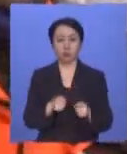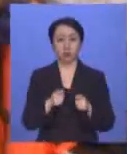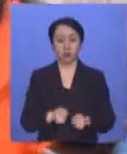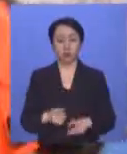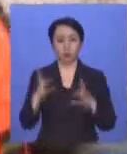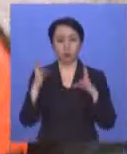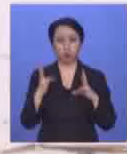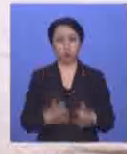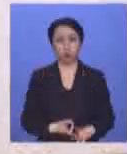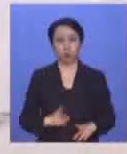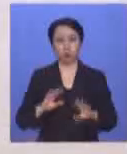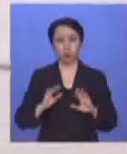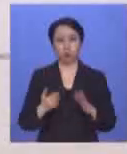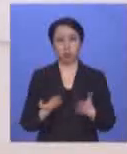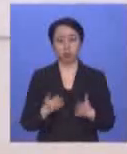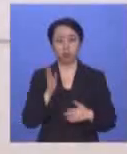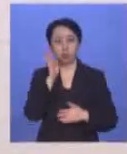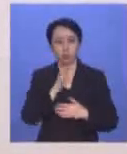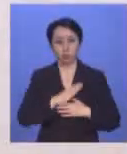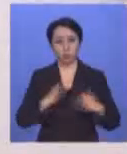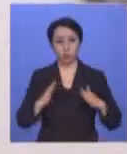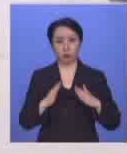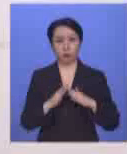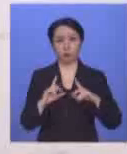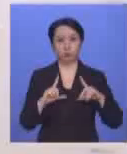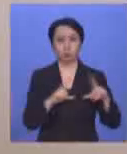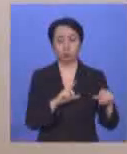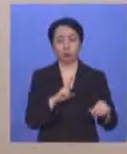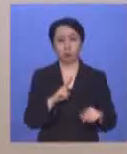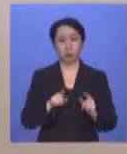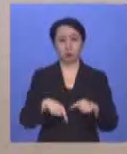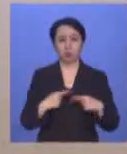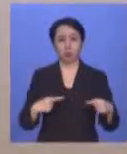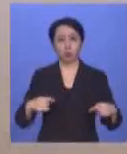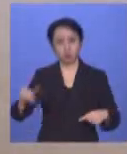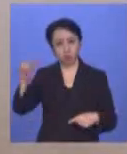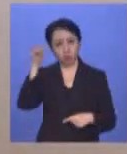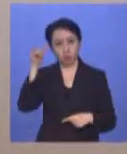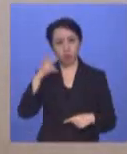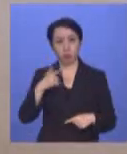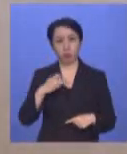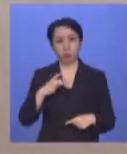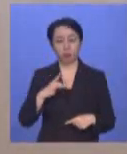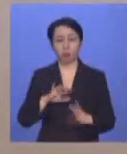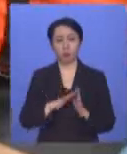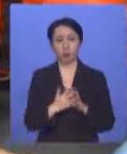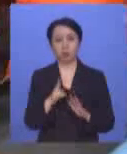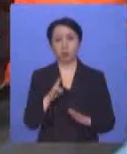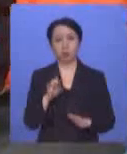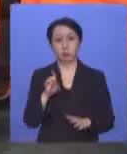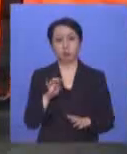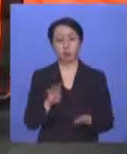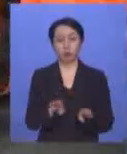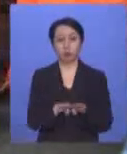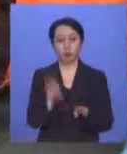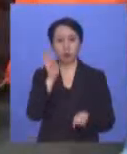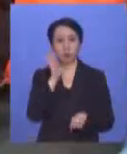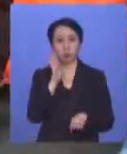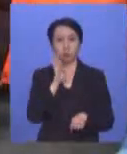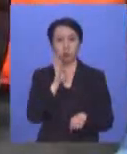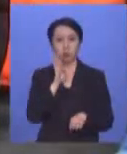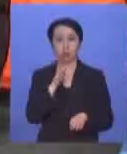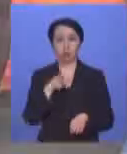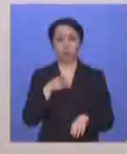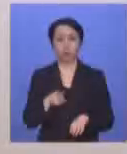по чрезвычайным ситуациям из подтопленных домов перевезены скот и другие животные. На гидропосте у села Тухсан-Би уровень воды превысил